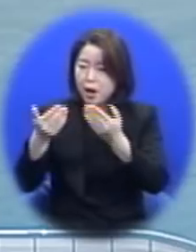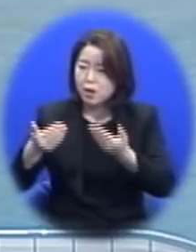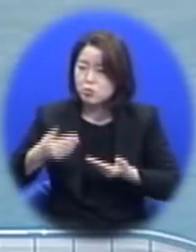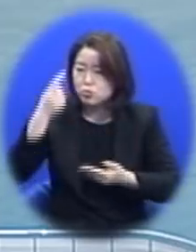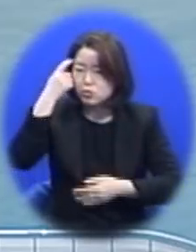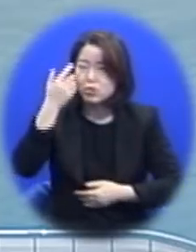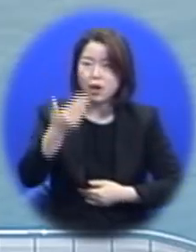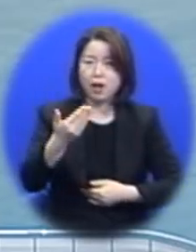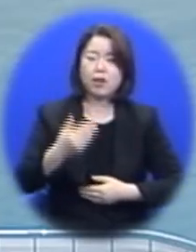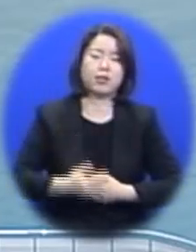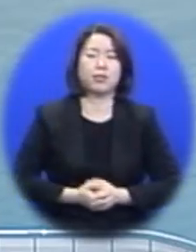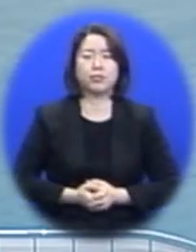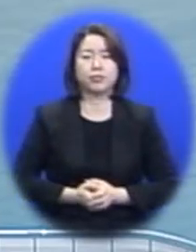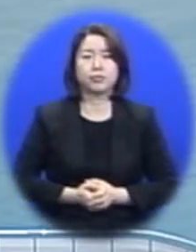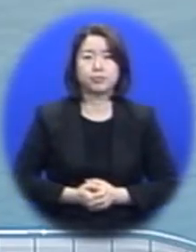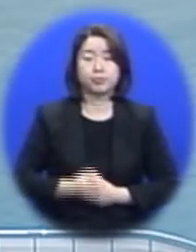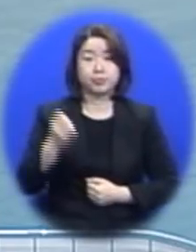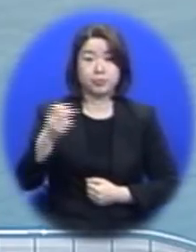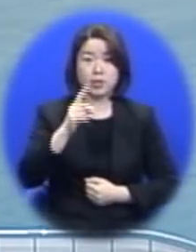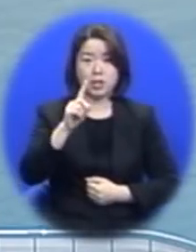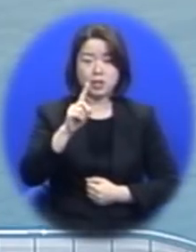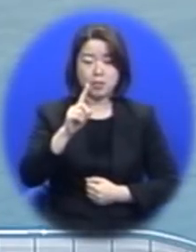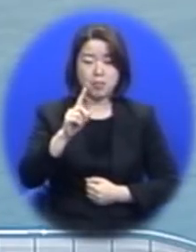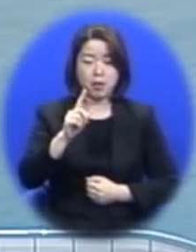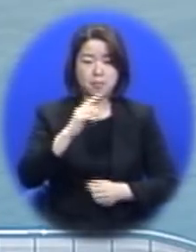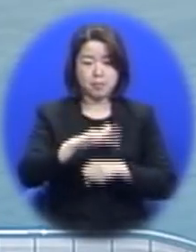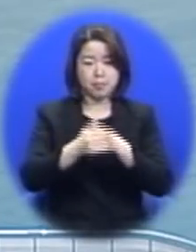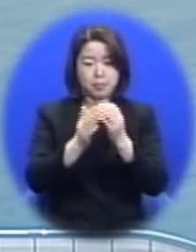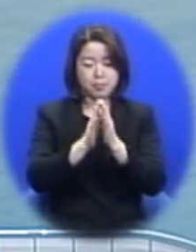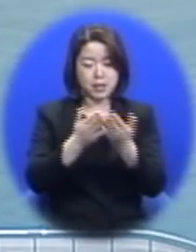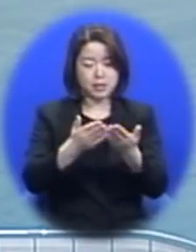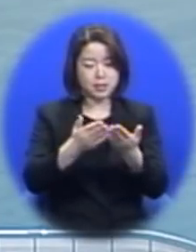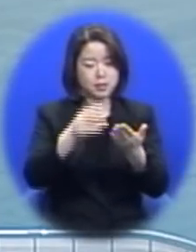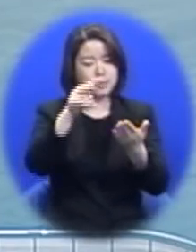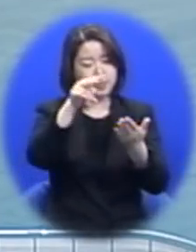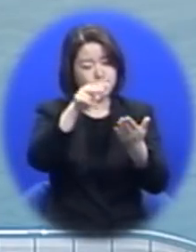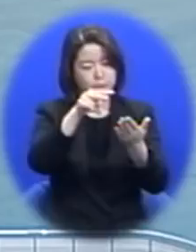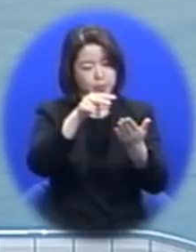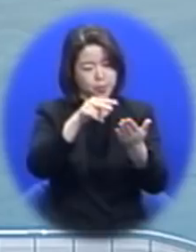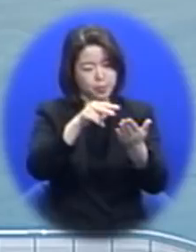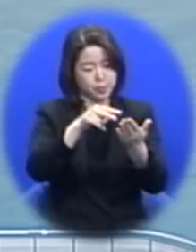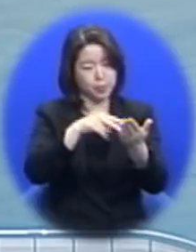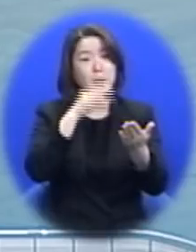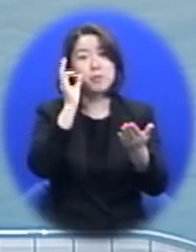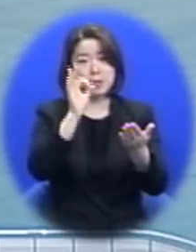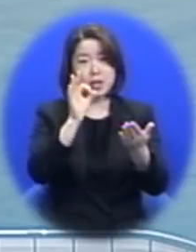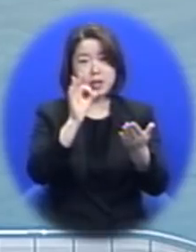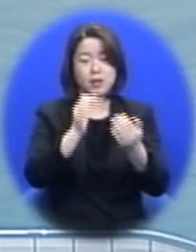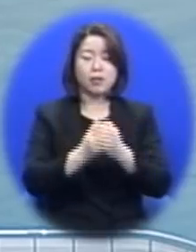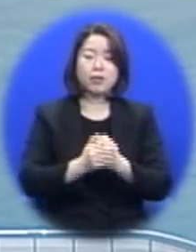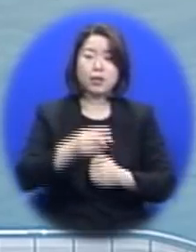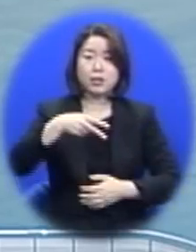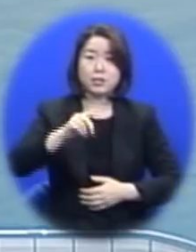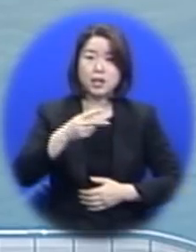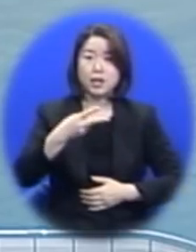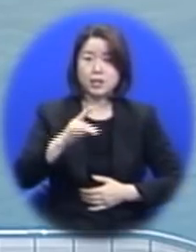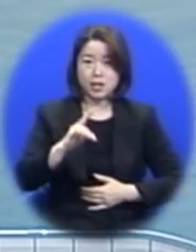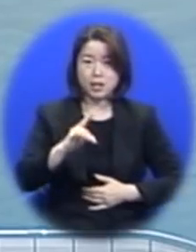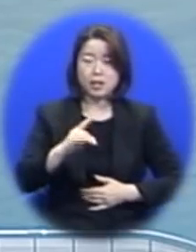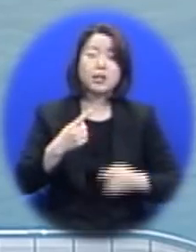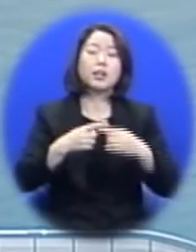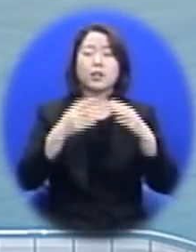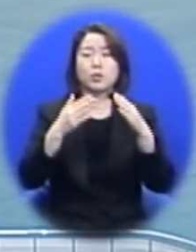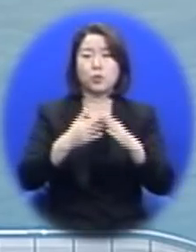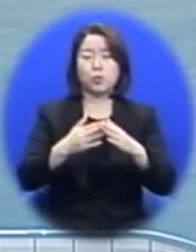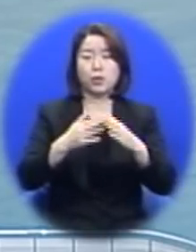하셨을까? 다시 한번 말씀을 가만히 살펴보니까 사대교회 교인들의